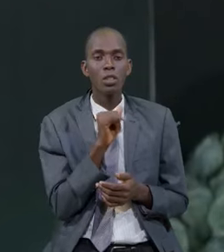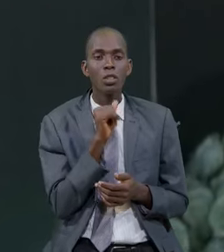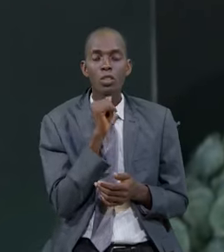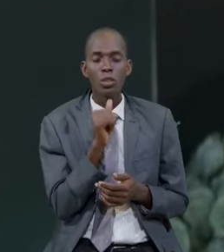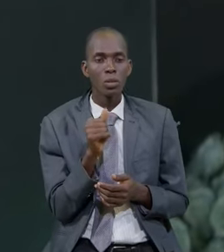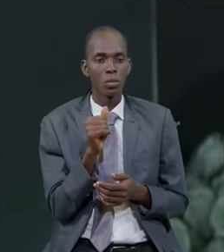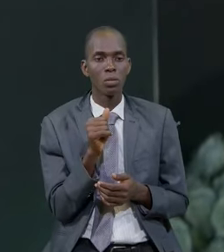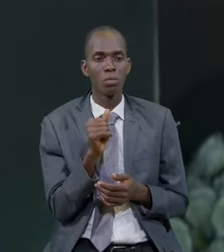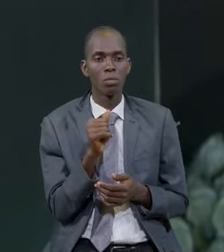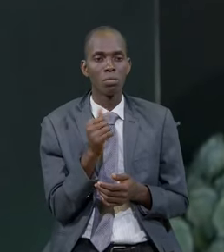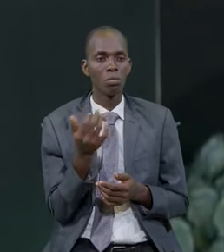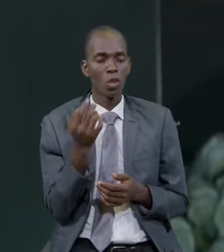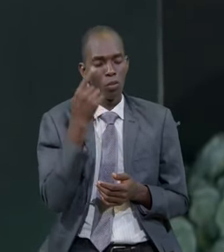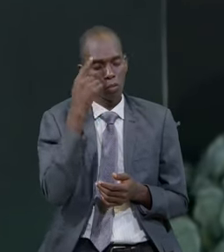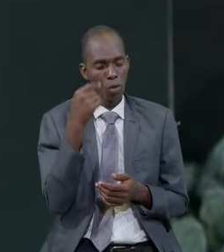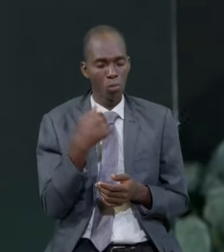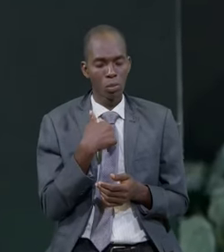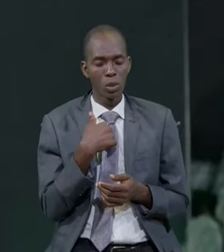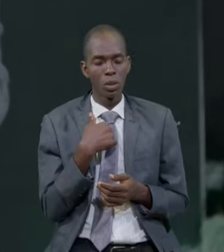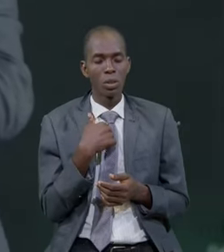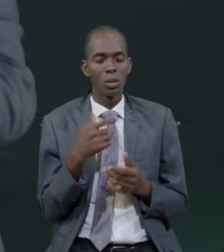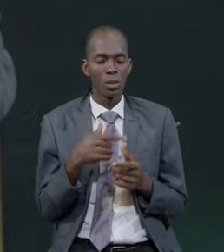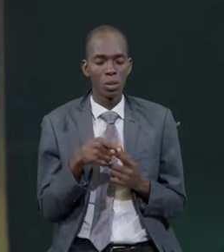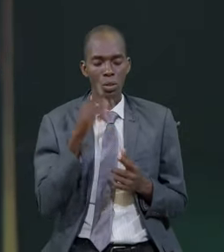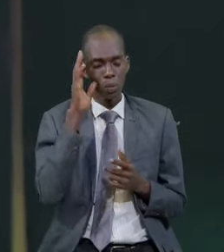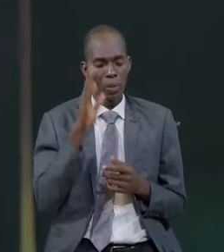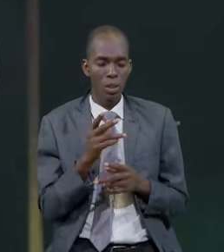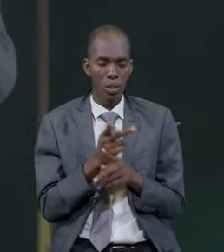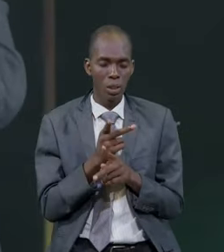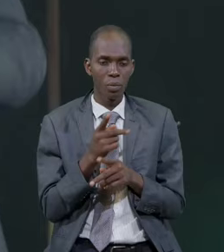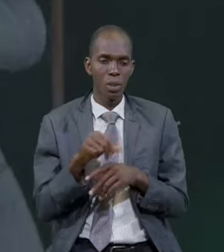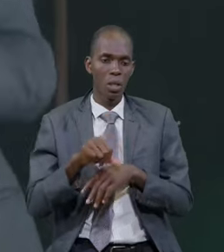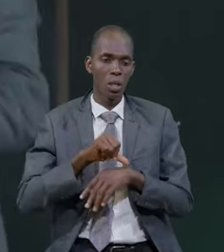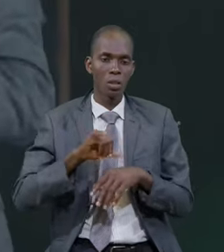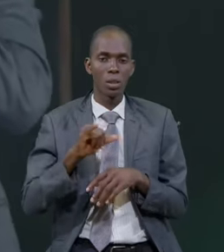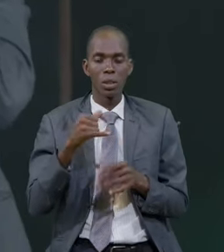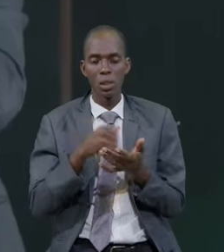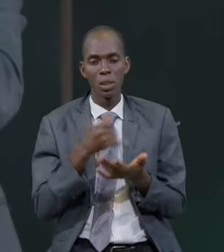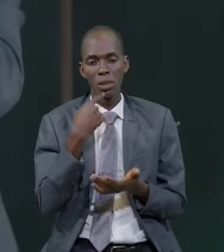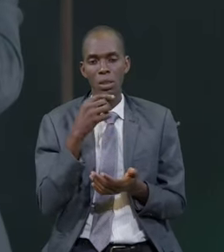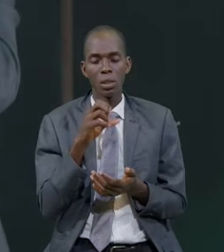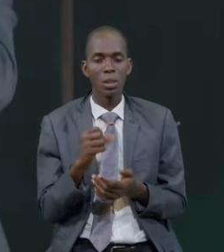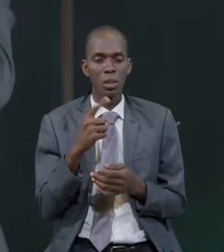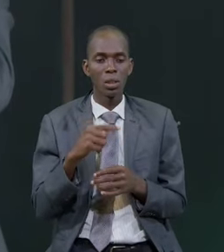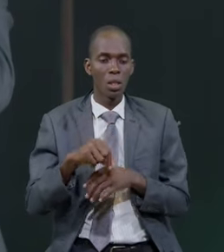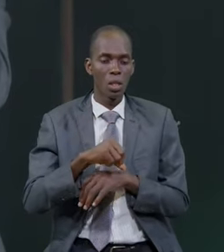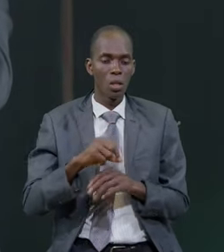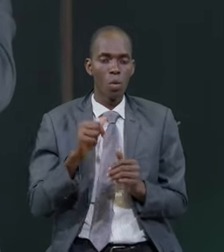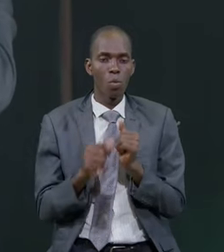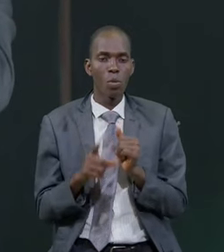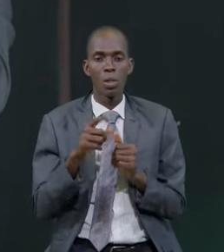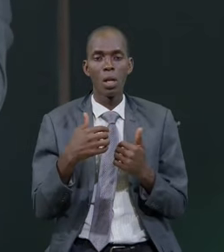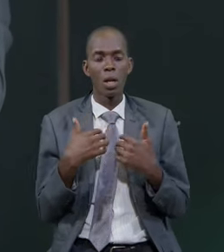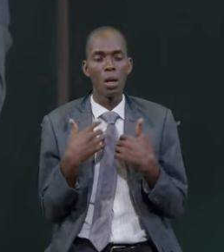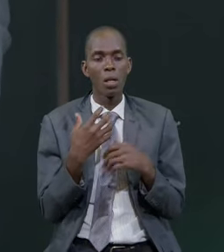moi, tu vas garder l'onction. Il dit l'onction que vous avez reçue de lui